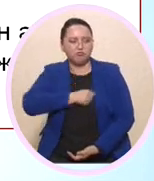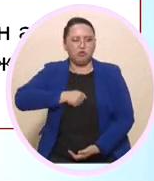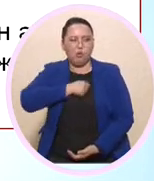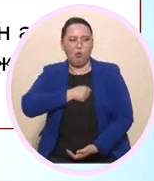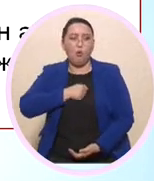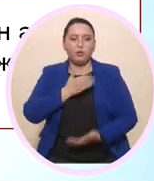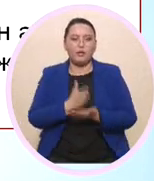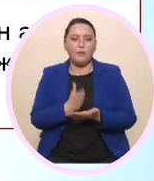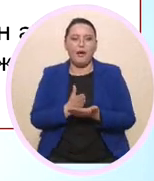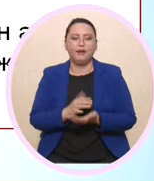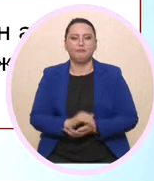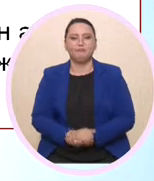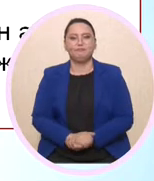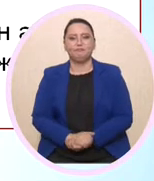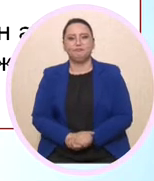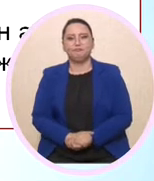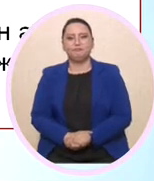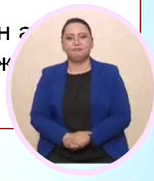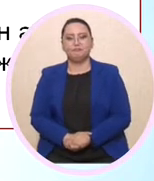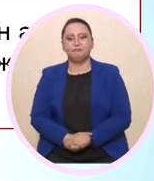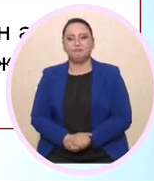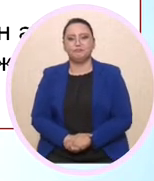дөргийг бодоод уур нь хурч байгаа.